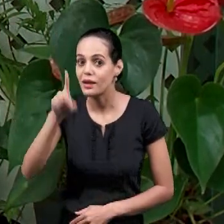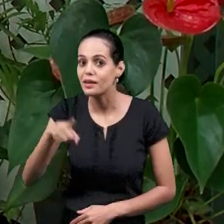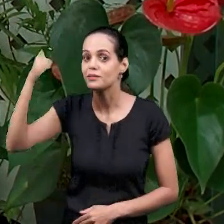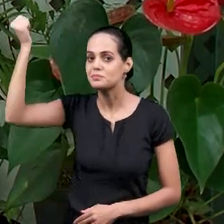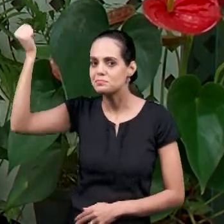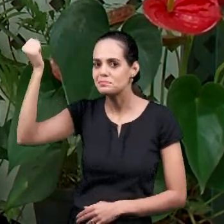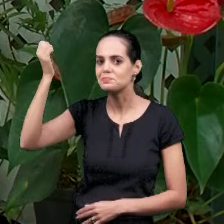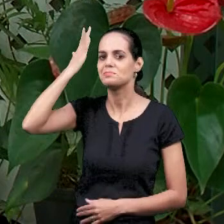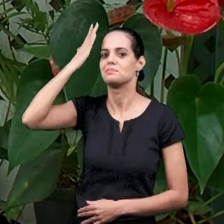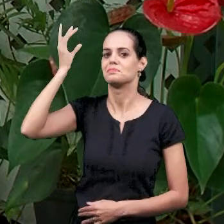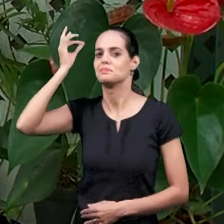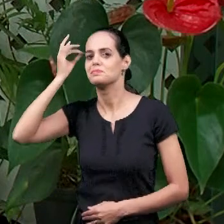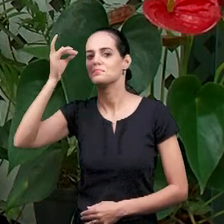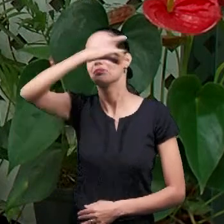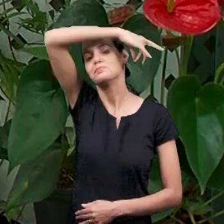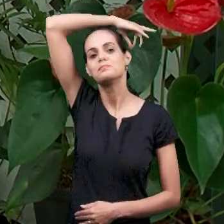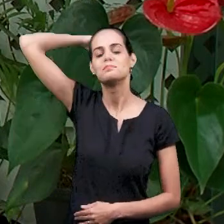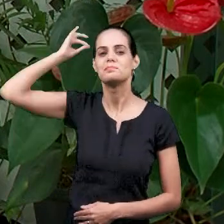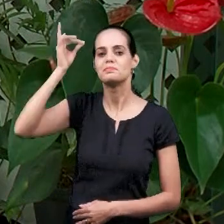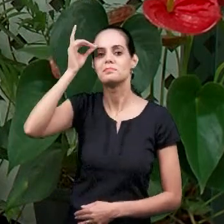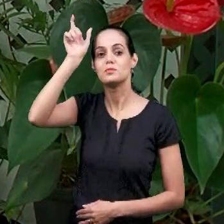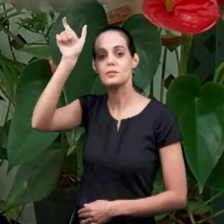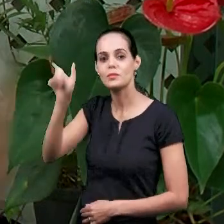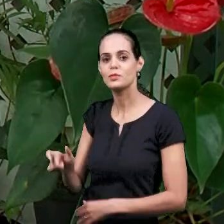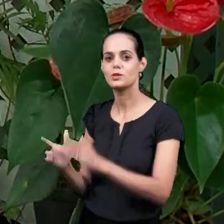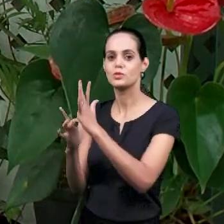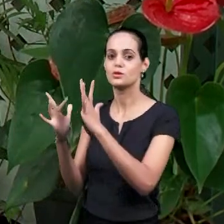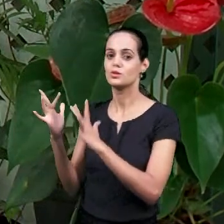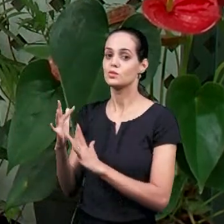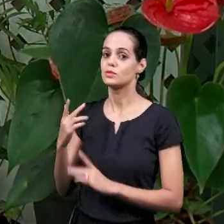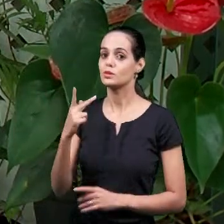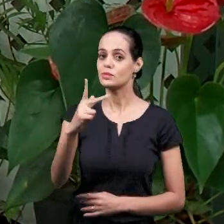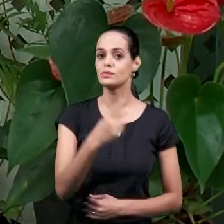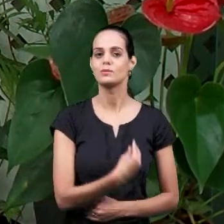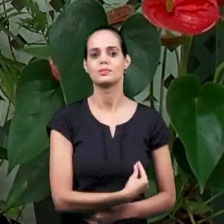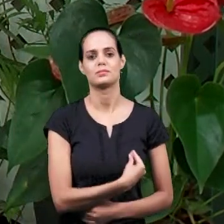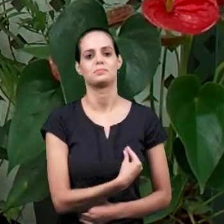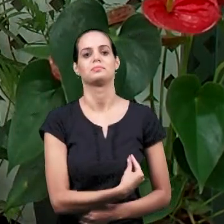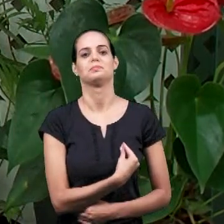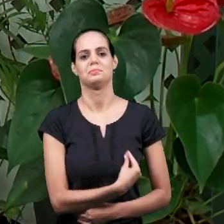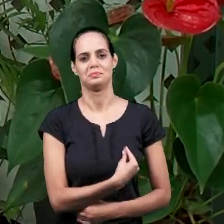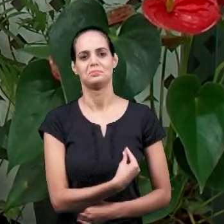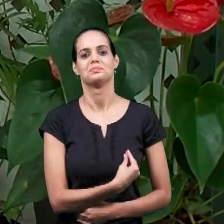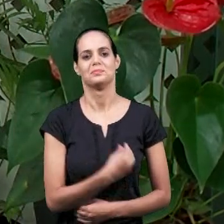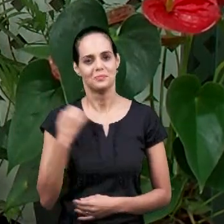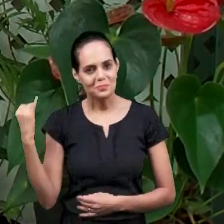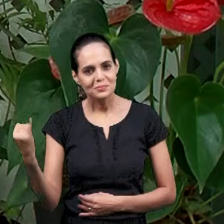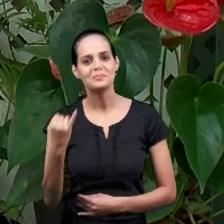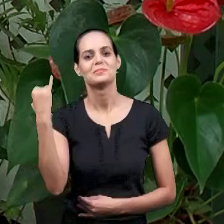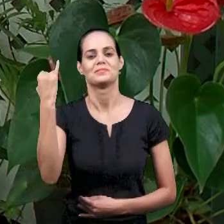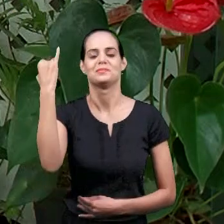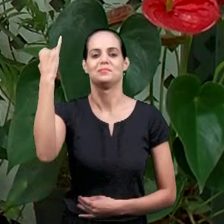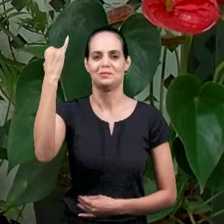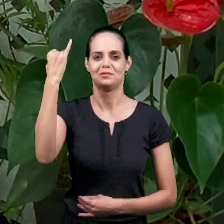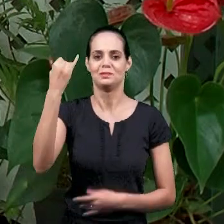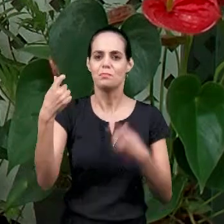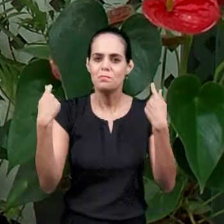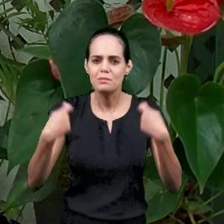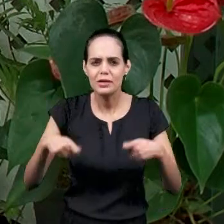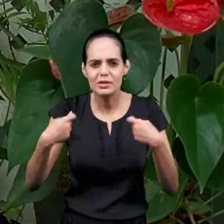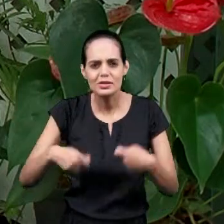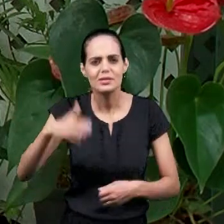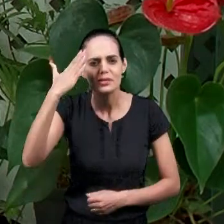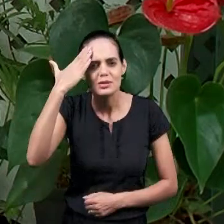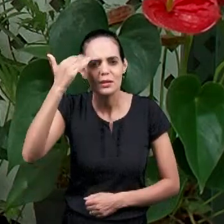la révélation du Saint-Esprit à propos de Jésus dans votre vie. C'est ça qui est important.